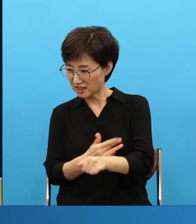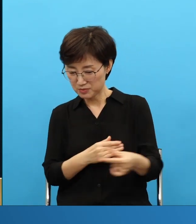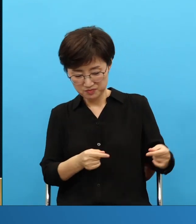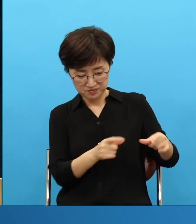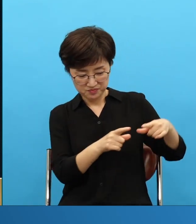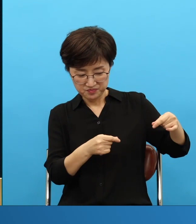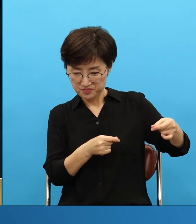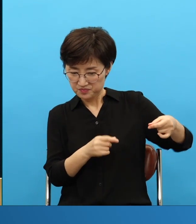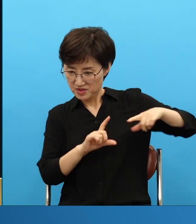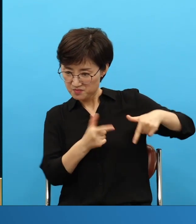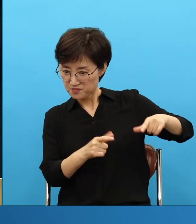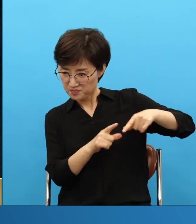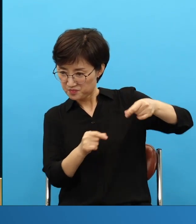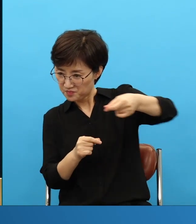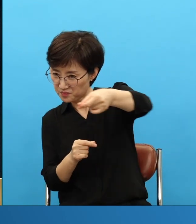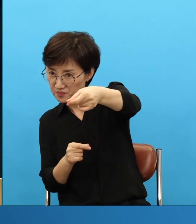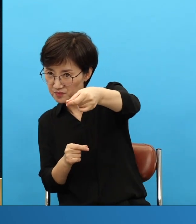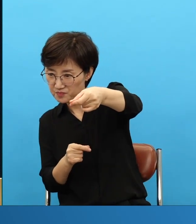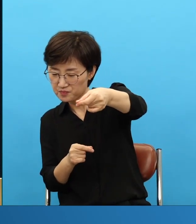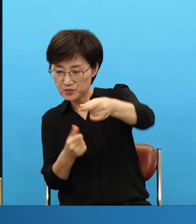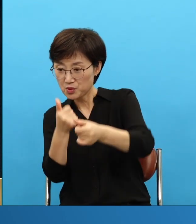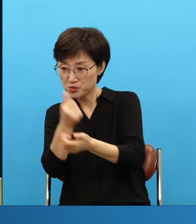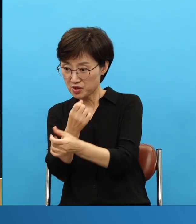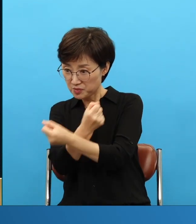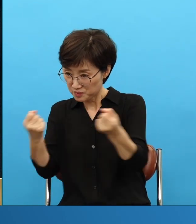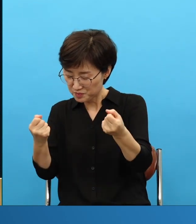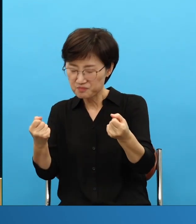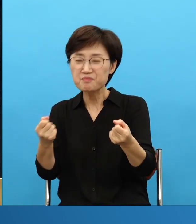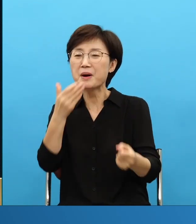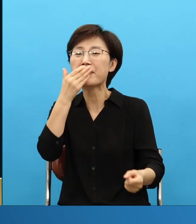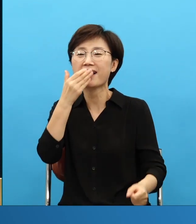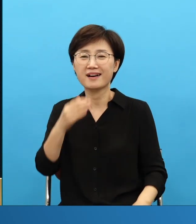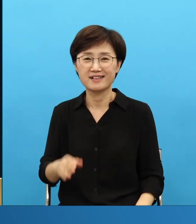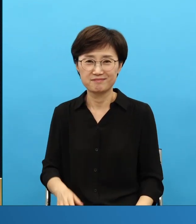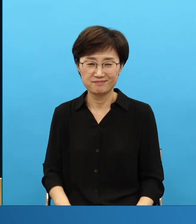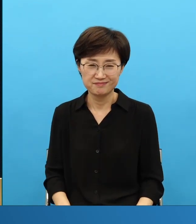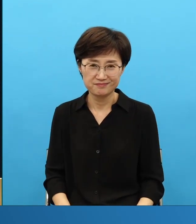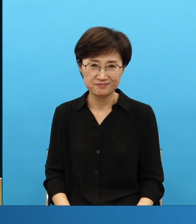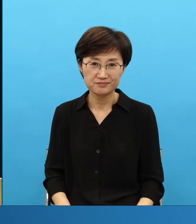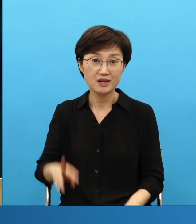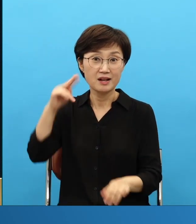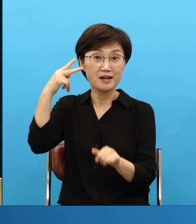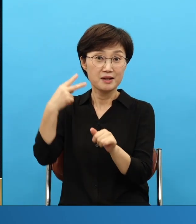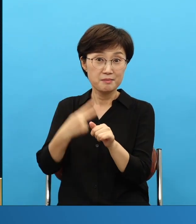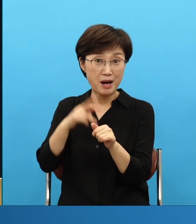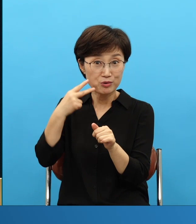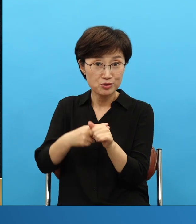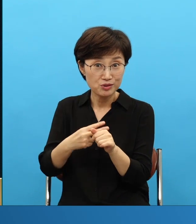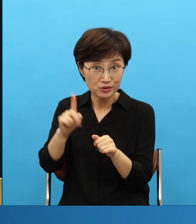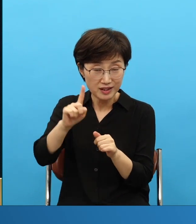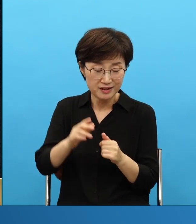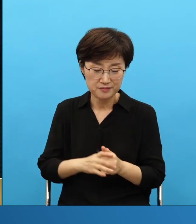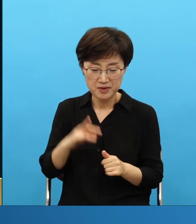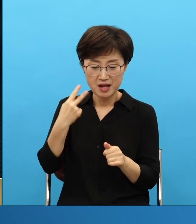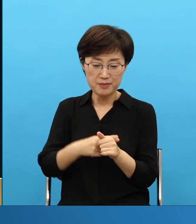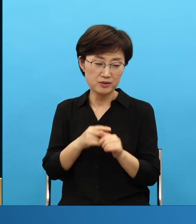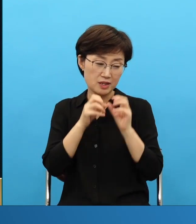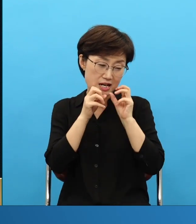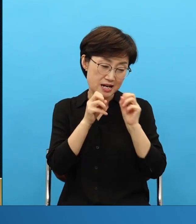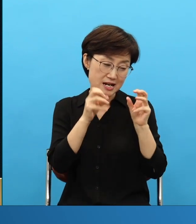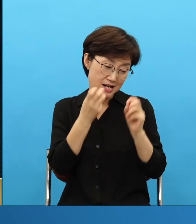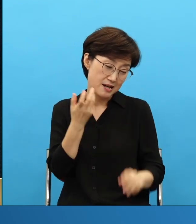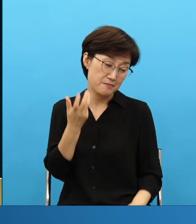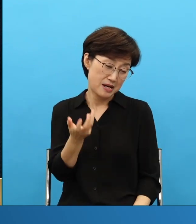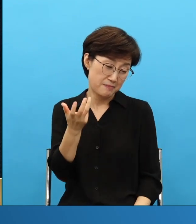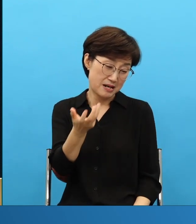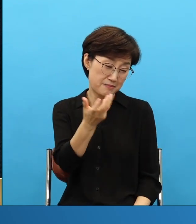Rome citizen at that time, unless there was a very special circumstance, you could not even be arrested. 그래 바울이 전도 운동을 이렇게 난 뒤에 그